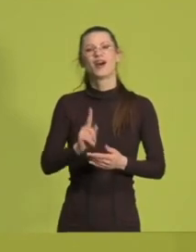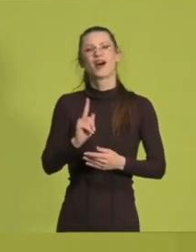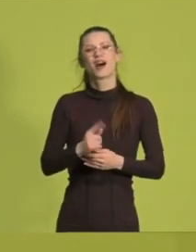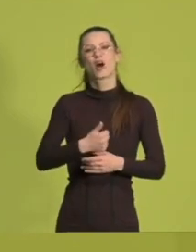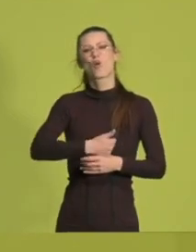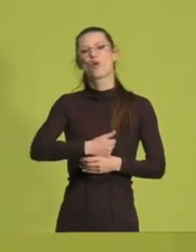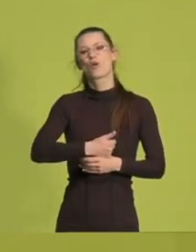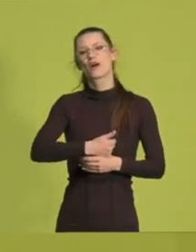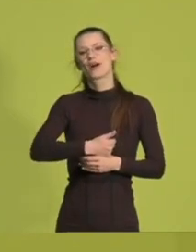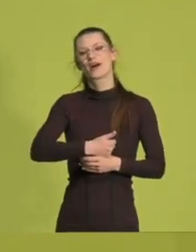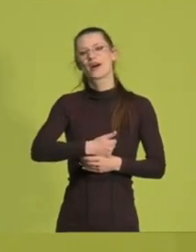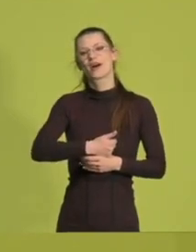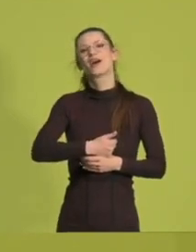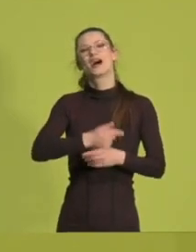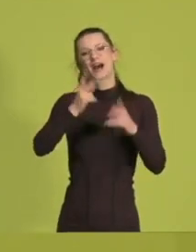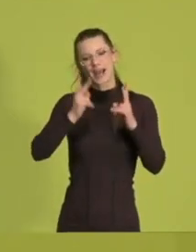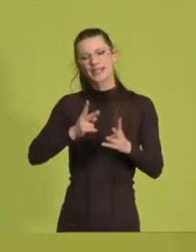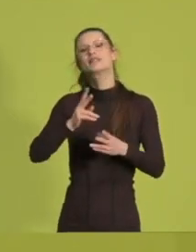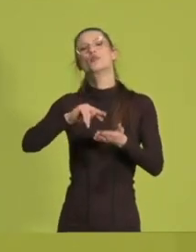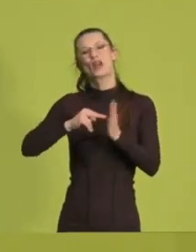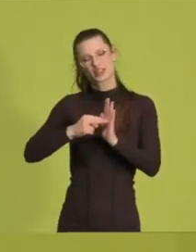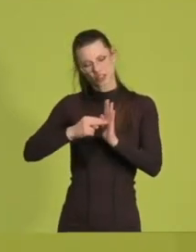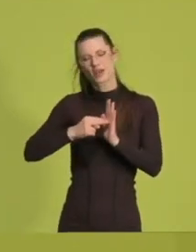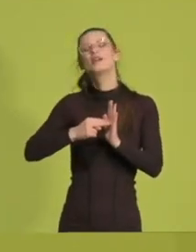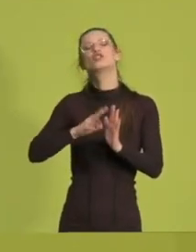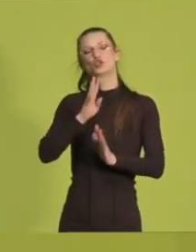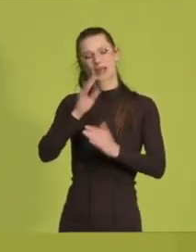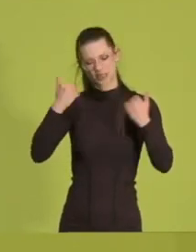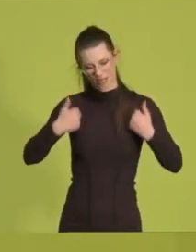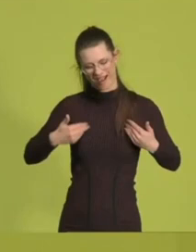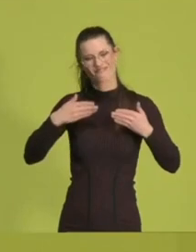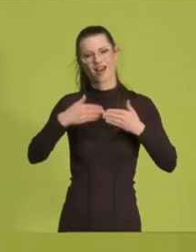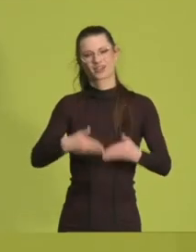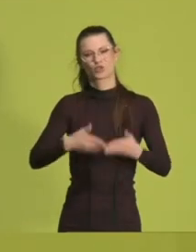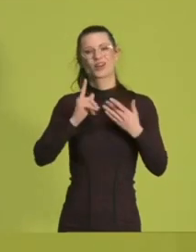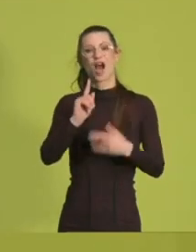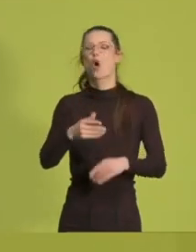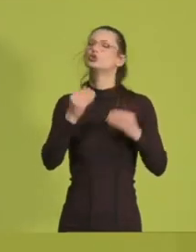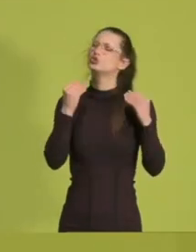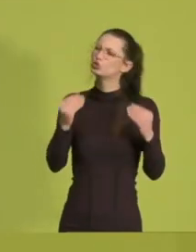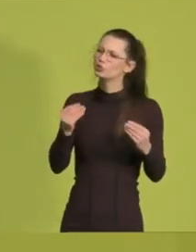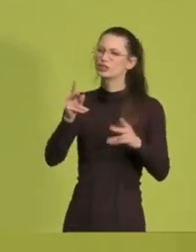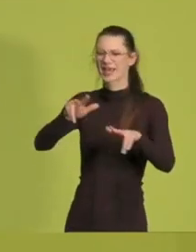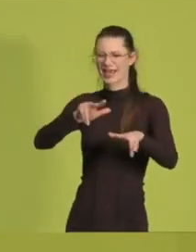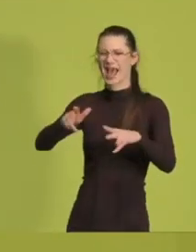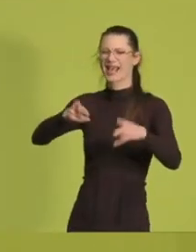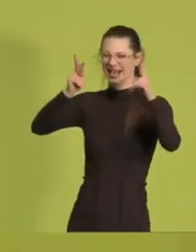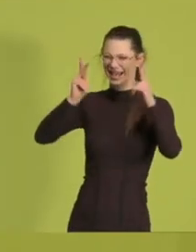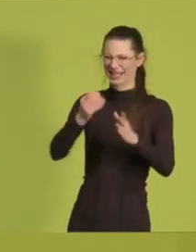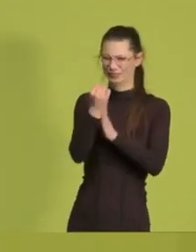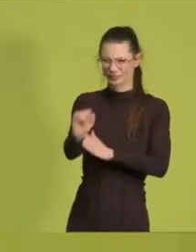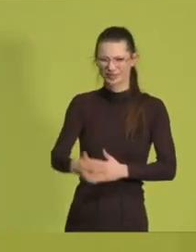rechtspolitischer Sprecher der Fraktion kann ich festhalten, oftmals auch rechtswidrig. Räumung Hambacher